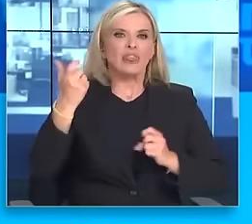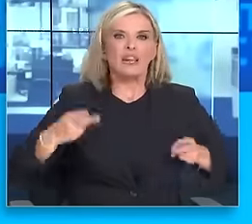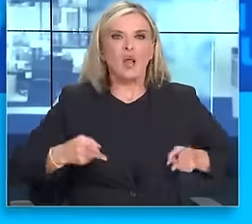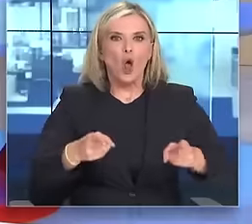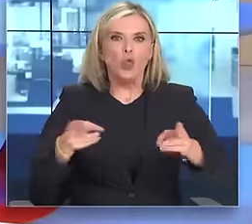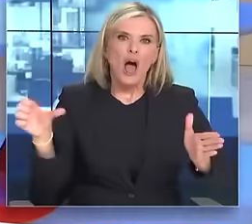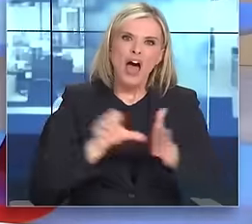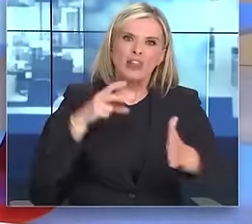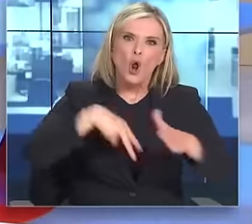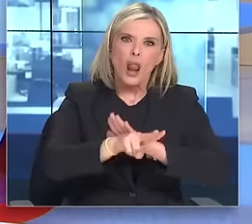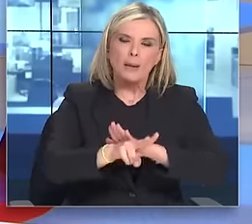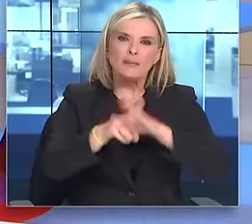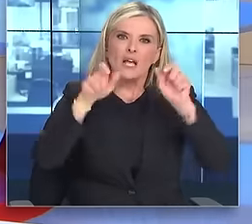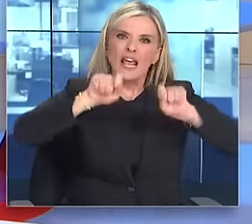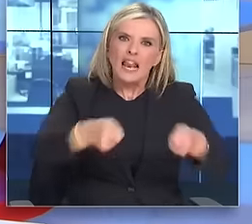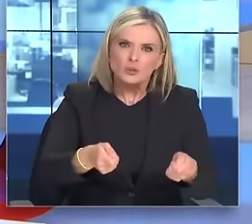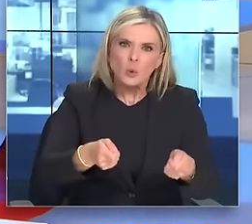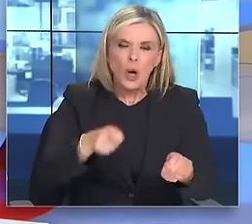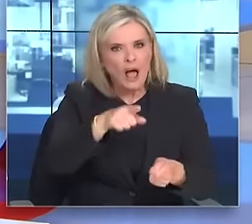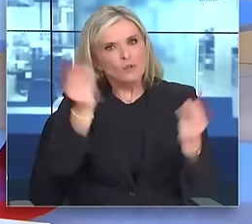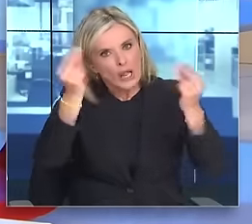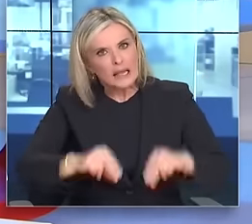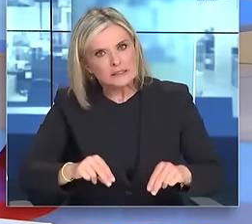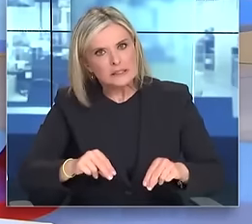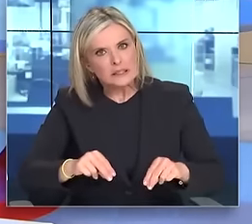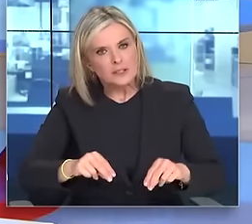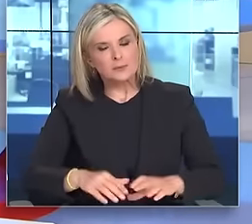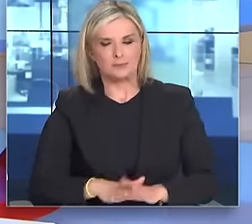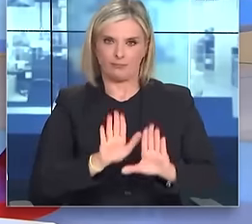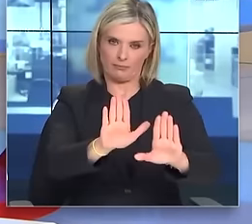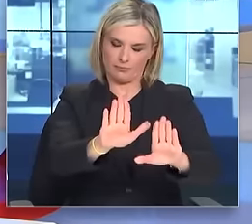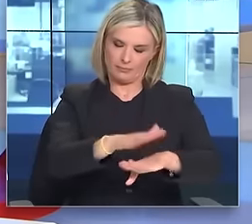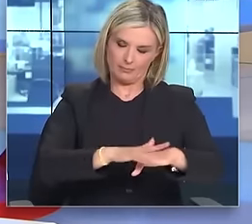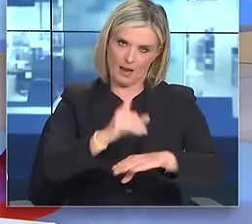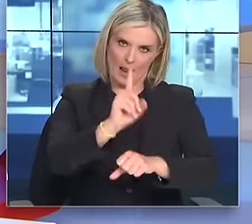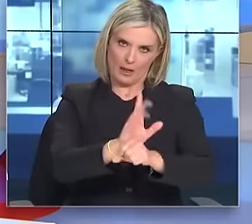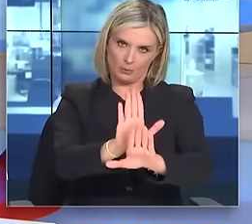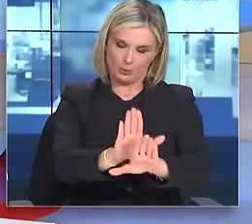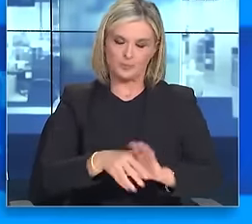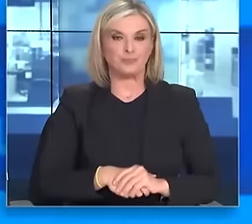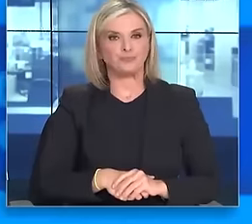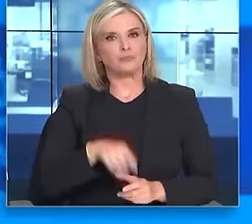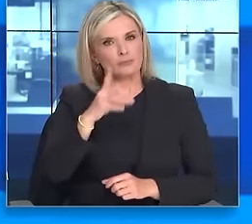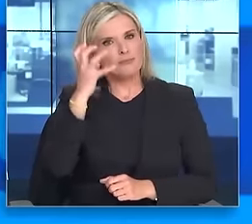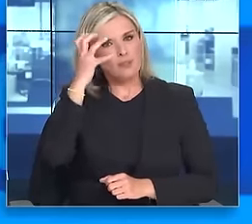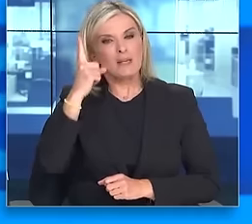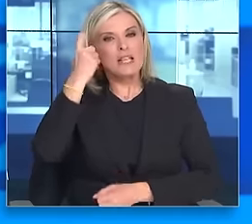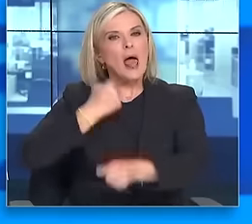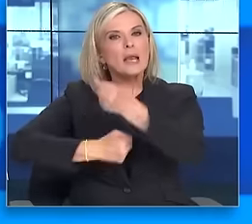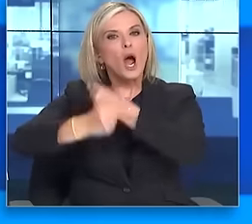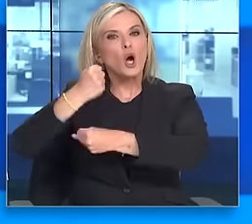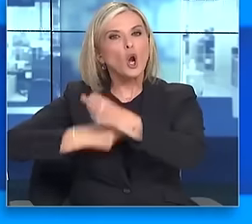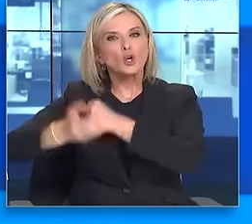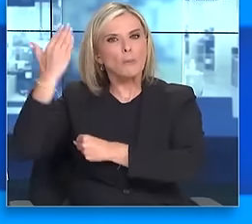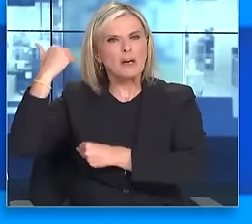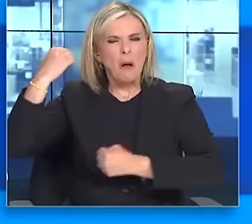Είναι λύσεις αυτές? Μισό λεπτό. Να δούμε πού ήμασταν πριν από ένα ή δύο χρόνια. Υπήρχε έντονο πρόβλημα βίας στα γήπεδα και εντός και εκτός